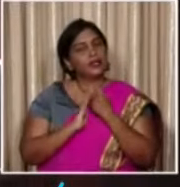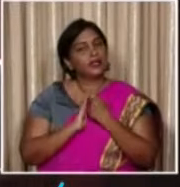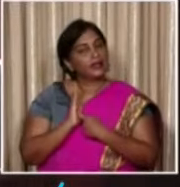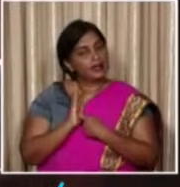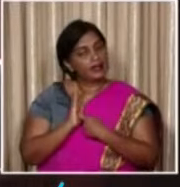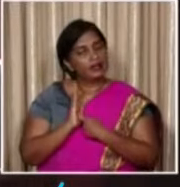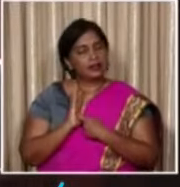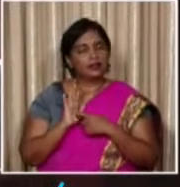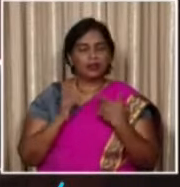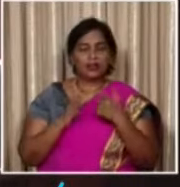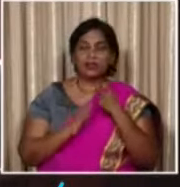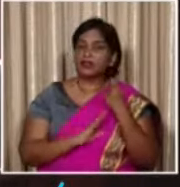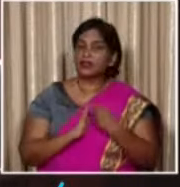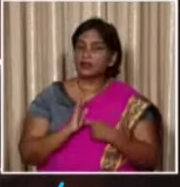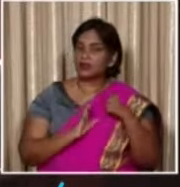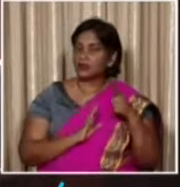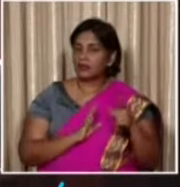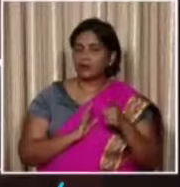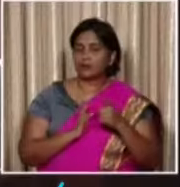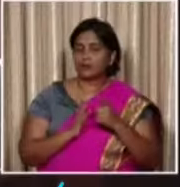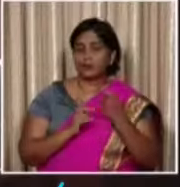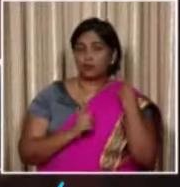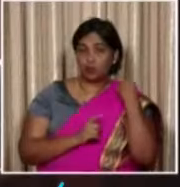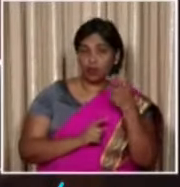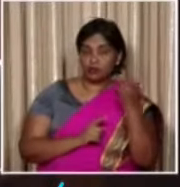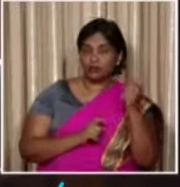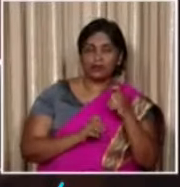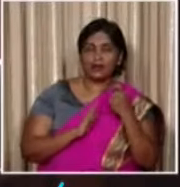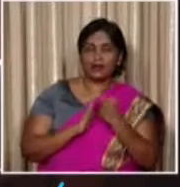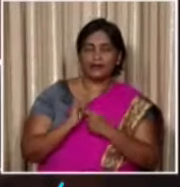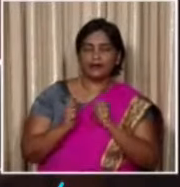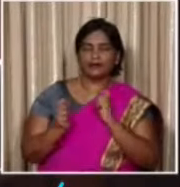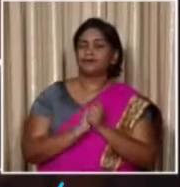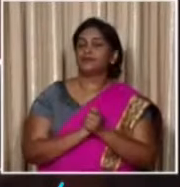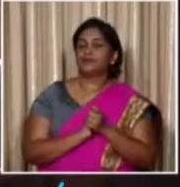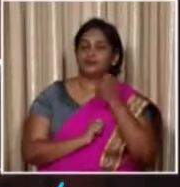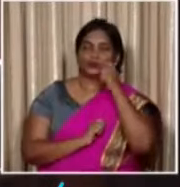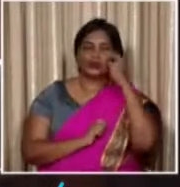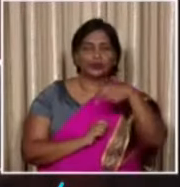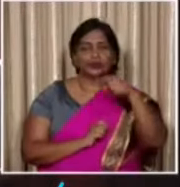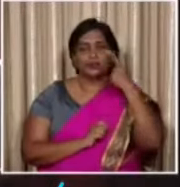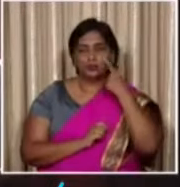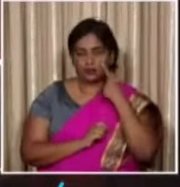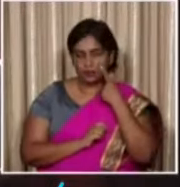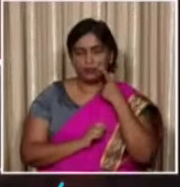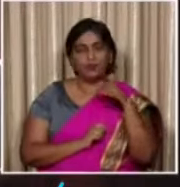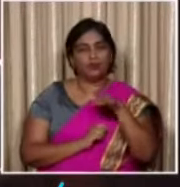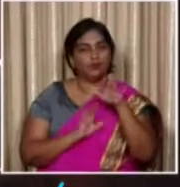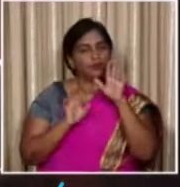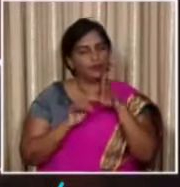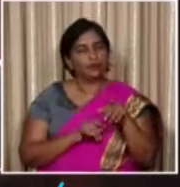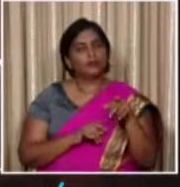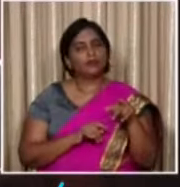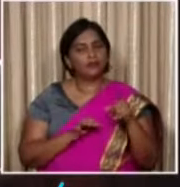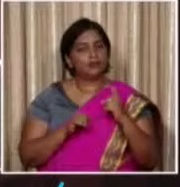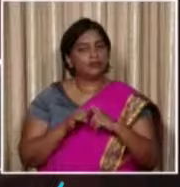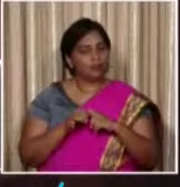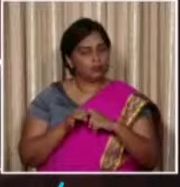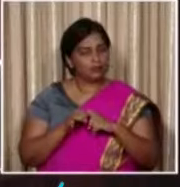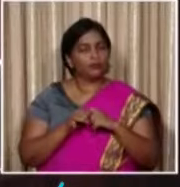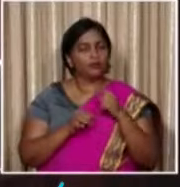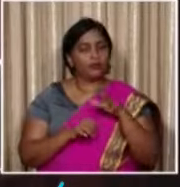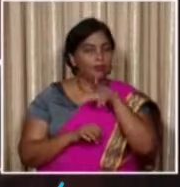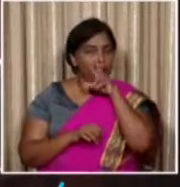ගියත් නීතියෙන් එයාට යමක්කමක් තියෙන අය නීතියත් ඒ විදිහට ක්‍රියාත්මක නැහැ මිනිස්සු අසරණ වෙනවා ඉතාමත් සමාජයේ තියෙන ප්‍රශ්නේ තමයි